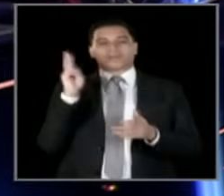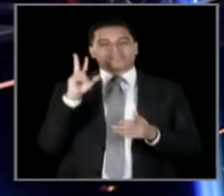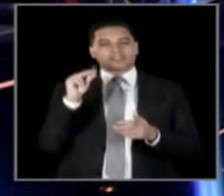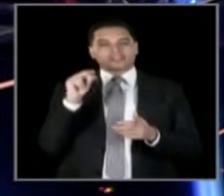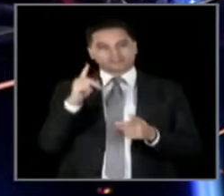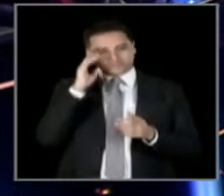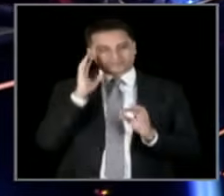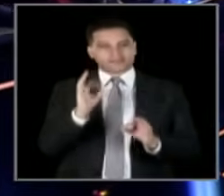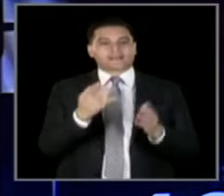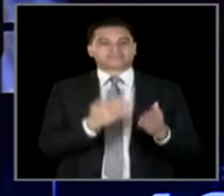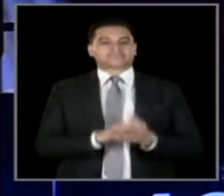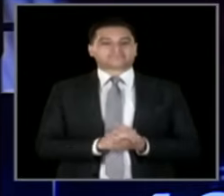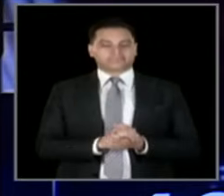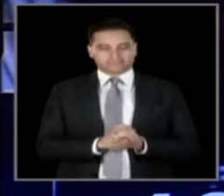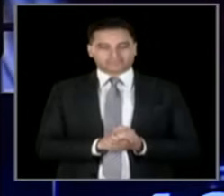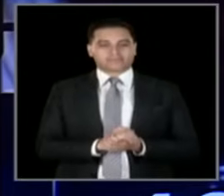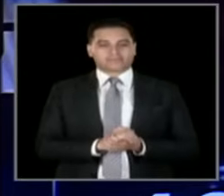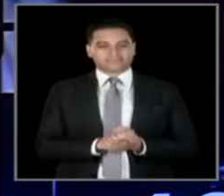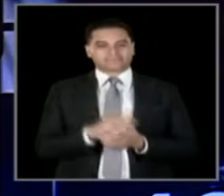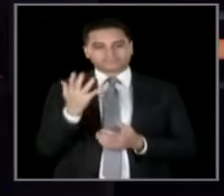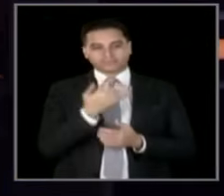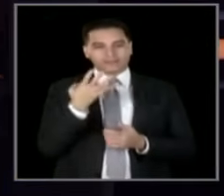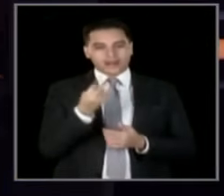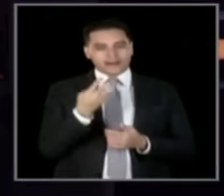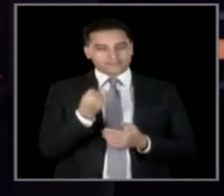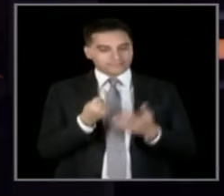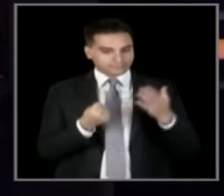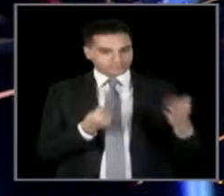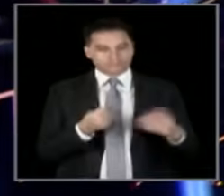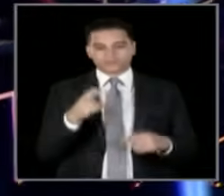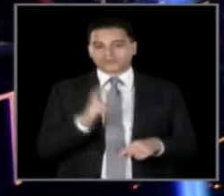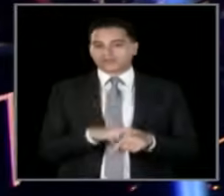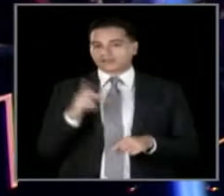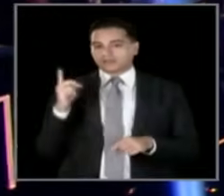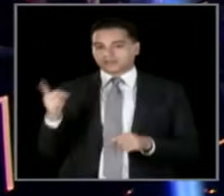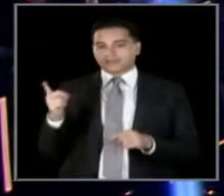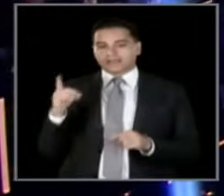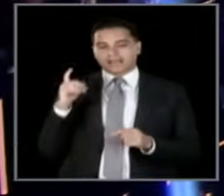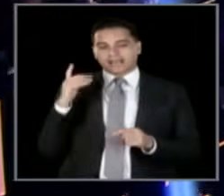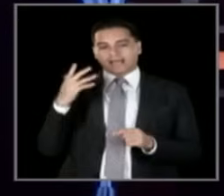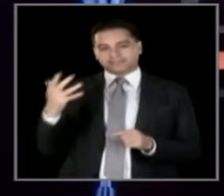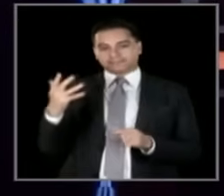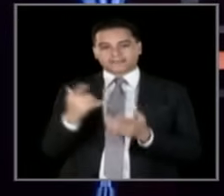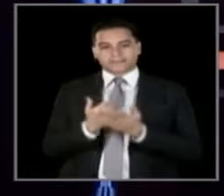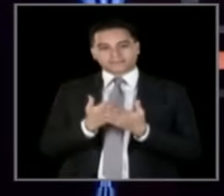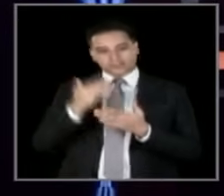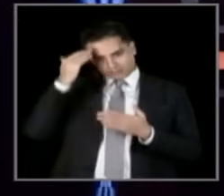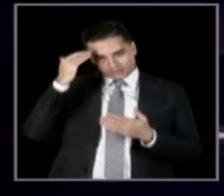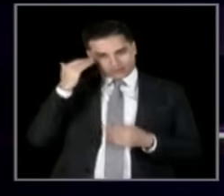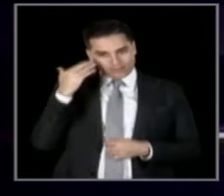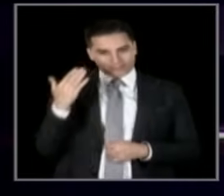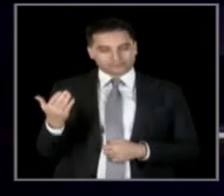تعوض الريسك اللي فات. برافو عليك. 40 الرفعي، 5 راهبات